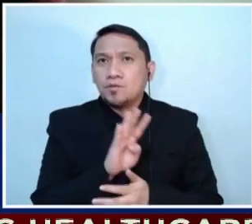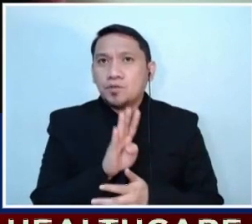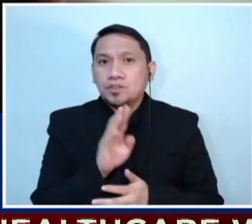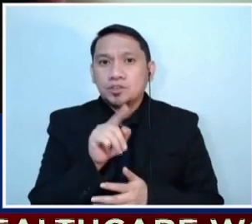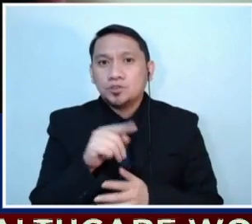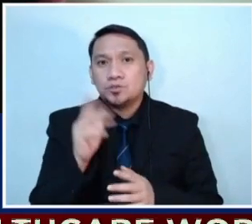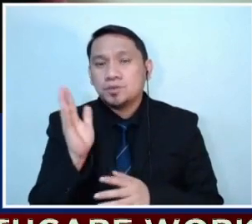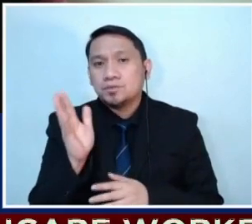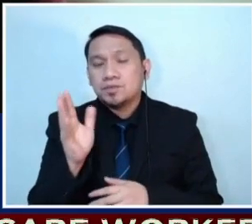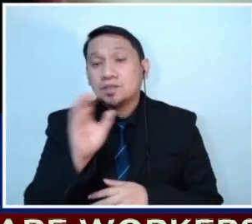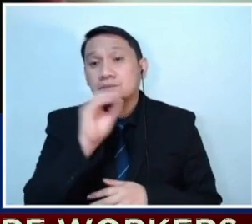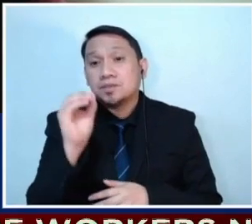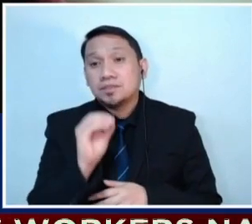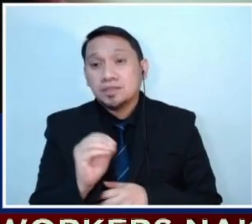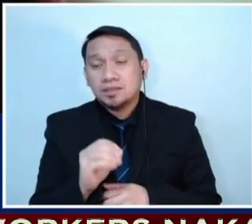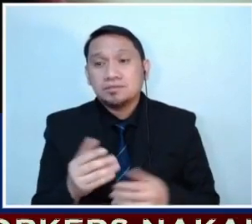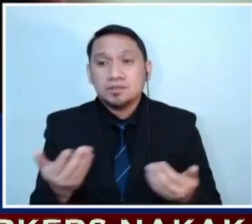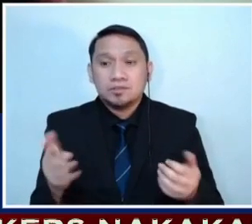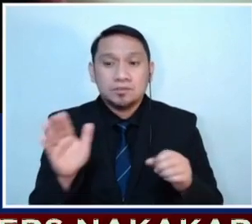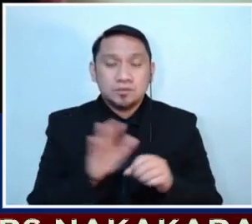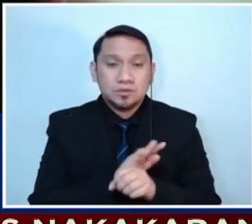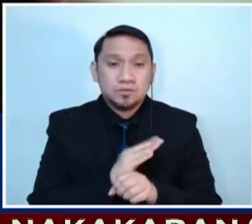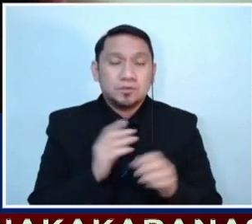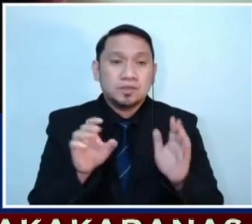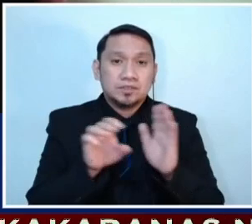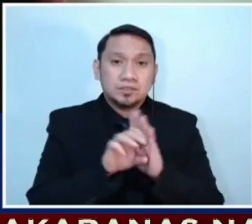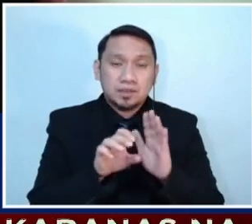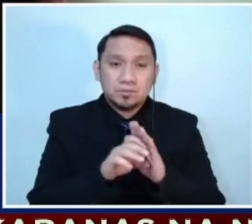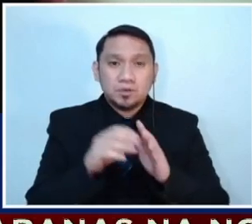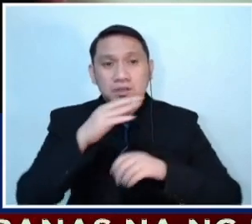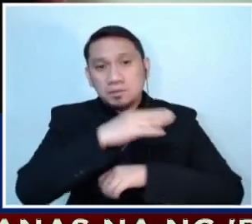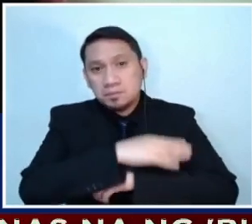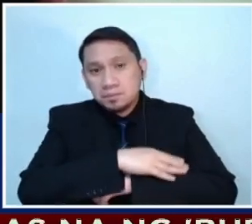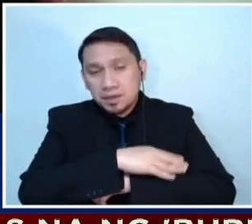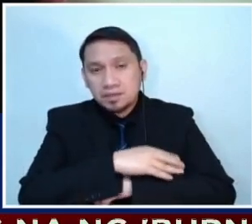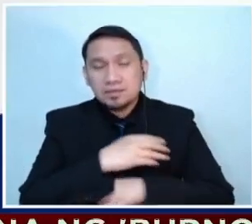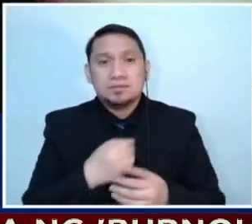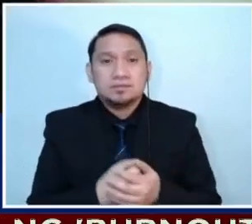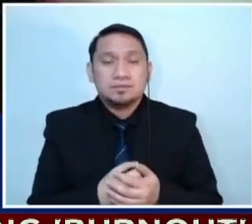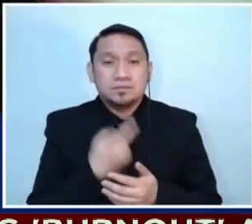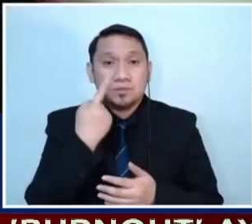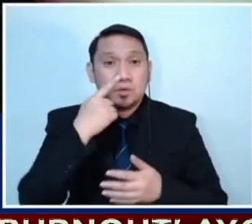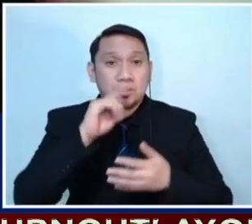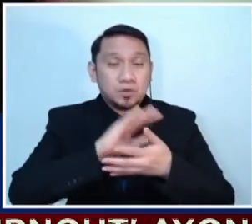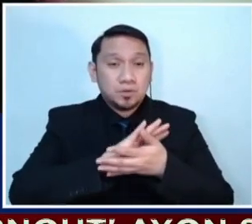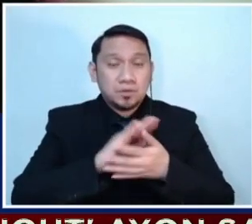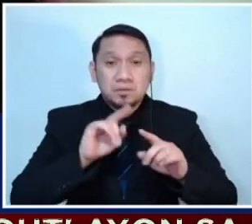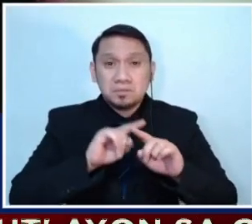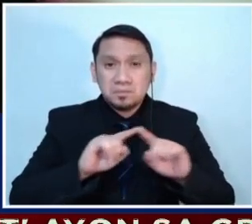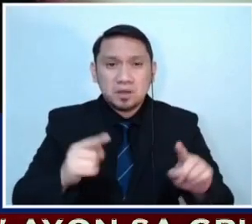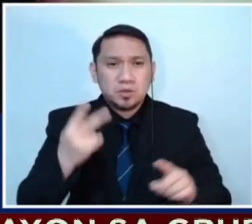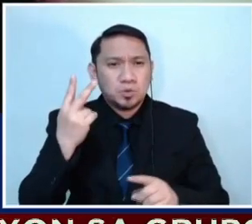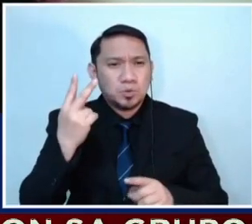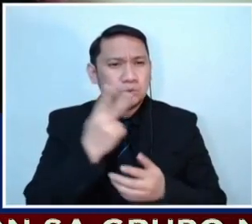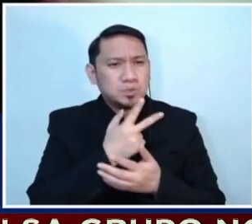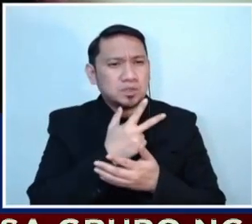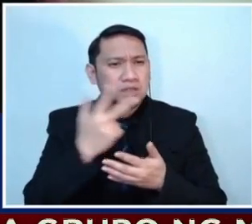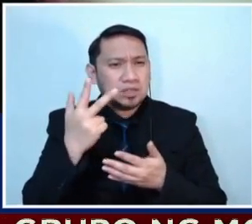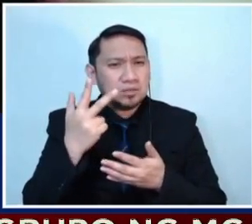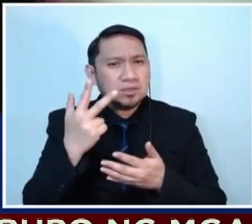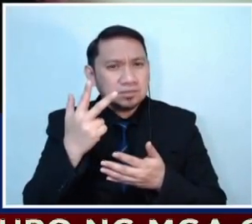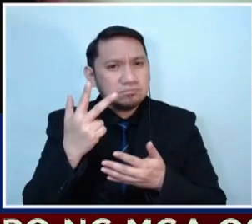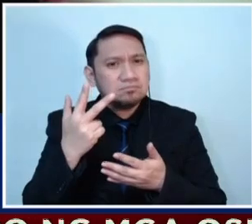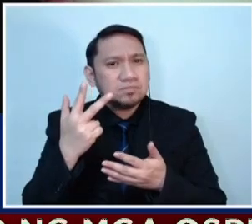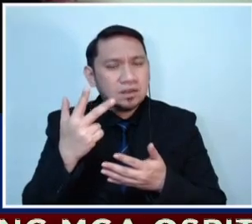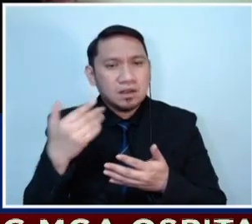50% full in terms of the beds allotted for COVID. For the past 2 to 3 weeks now,